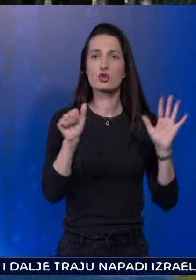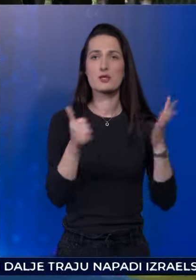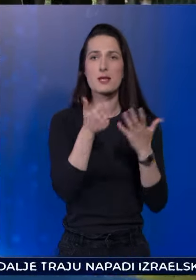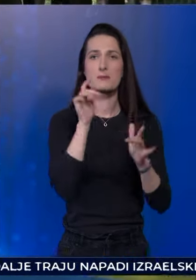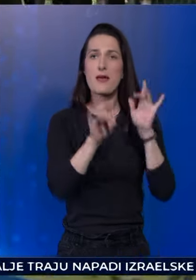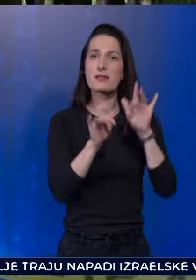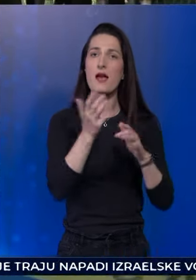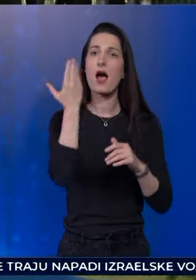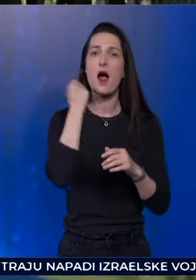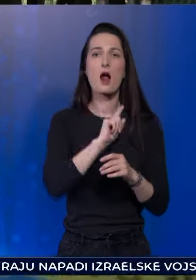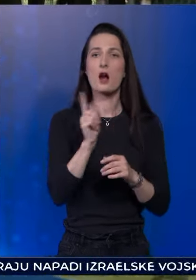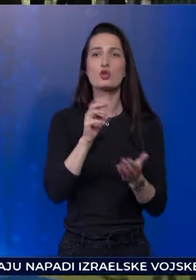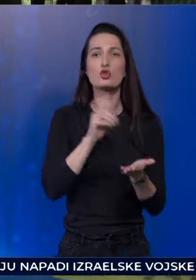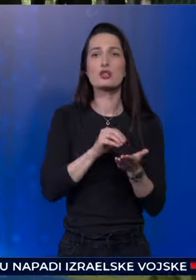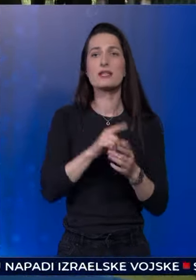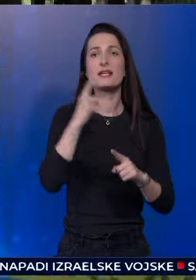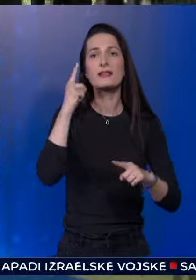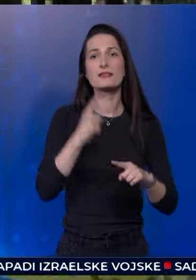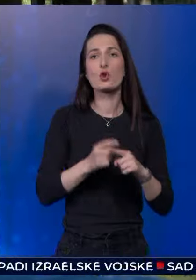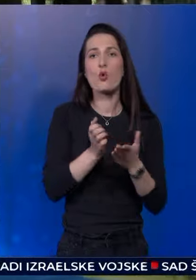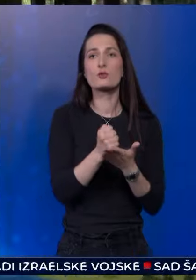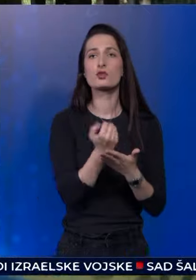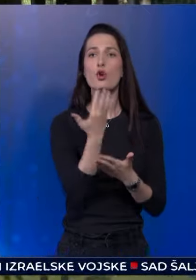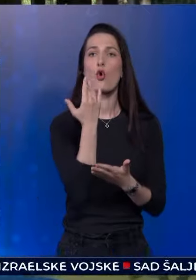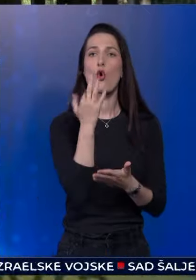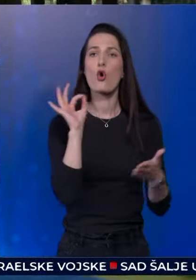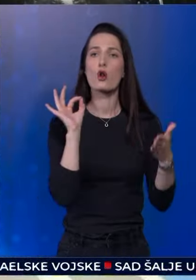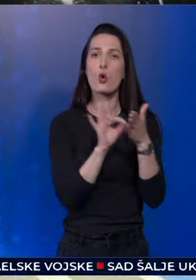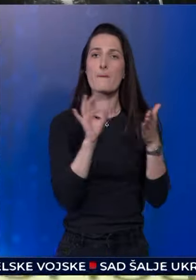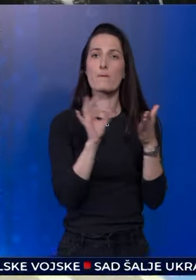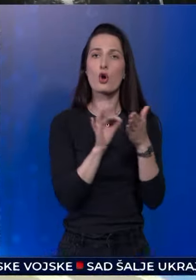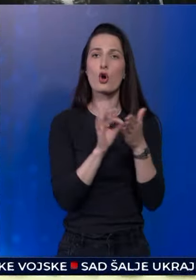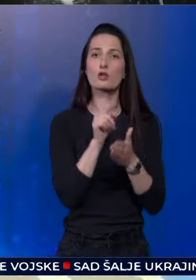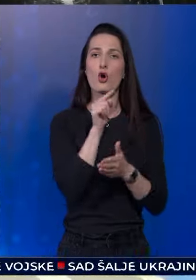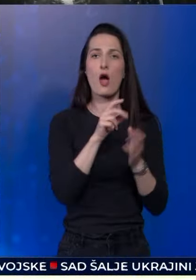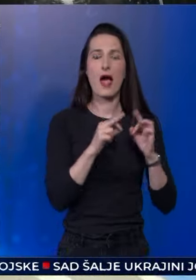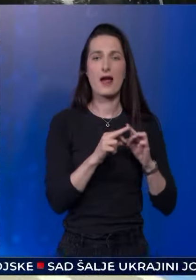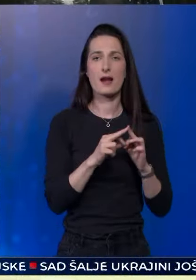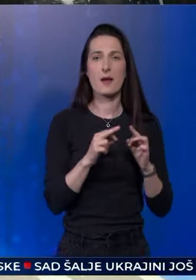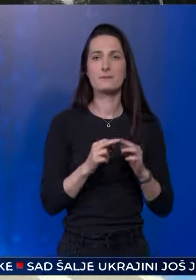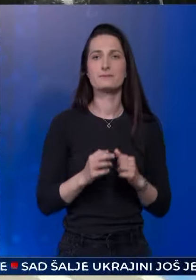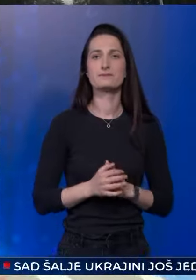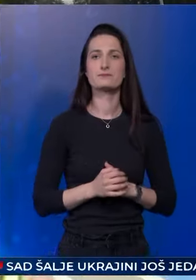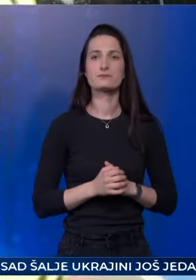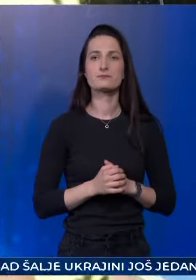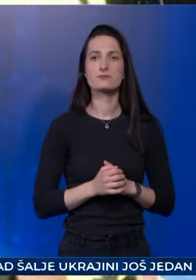je 16 metaka, ali još nije tačno utvrđeno koliko je pogodilo Anela.